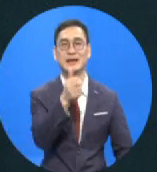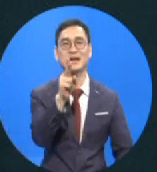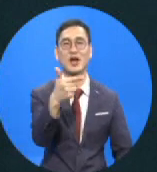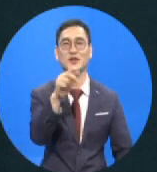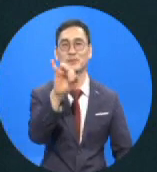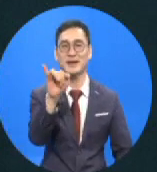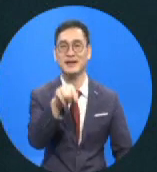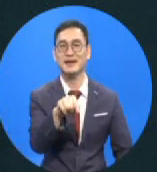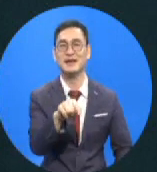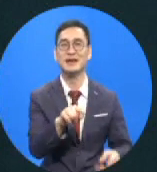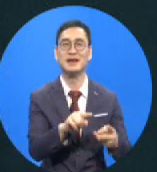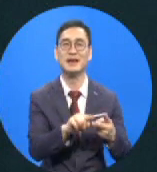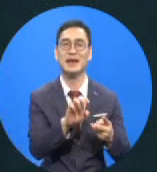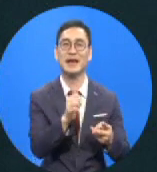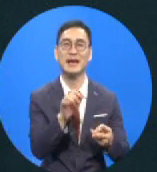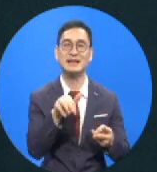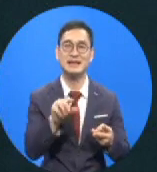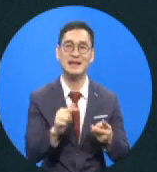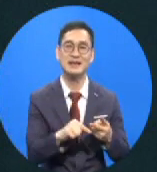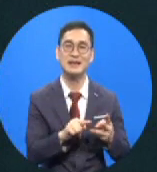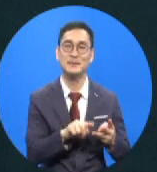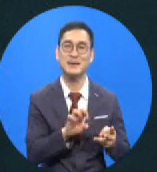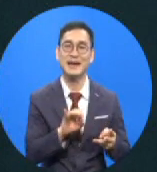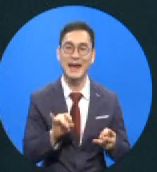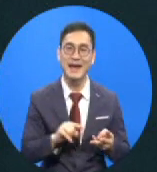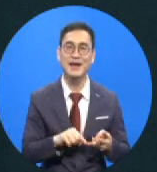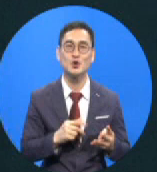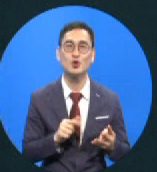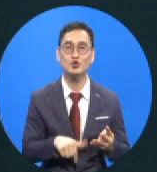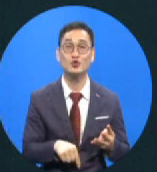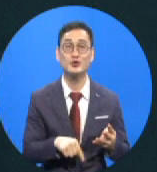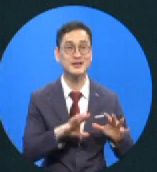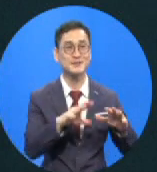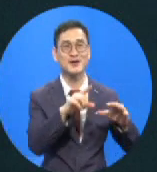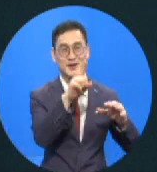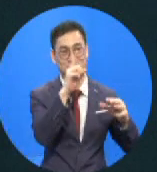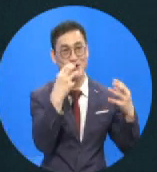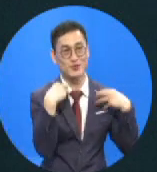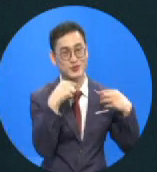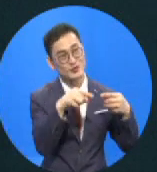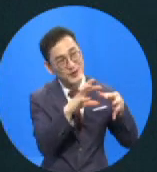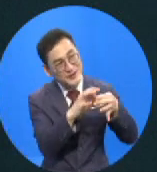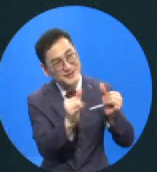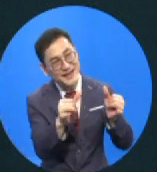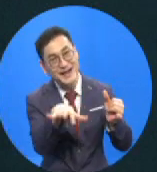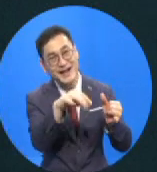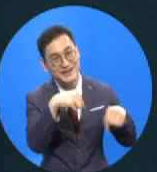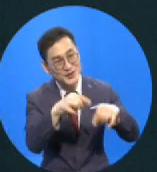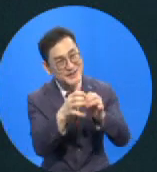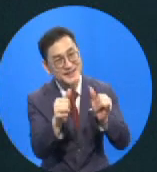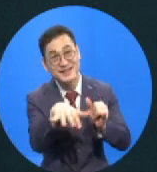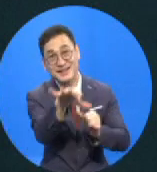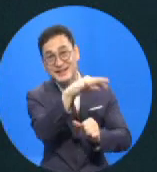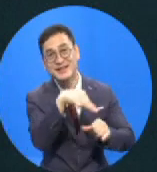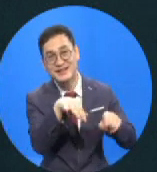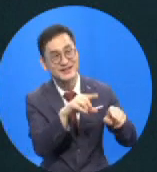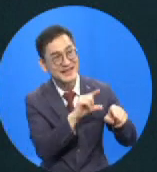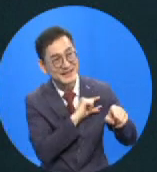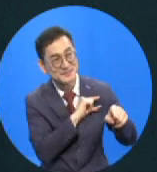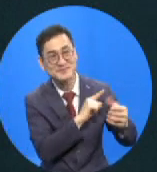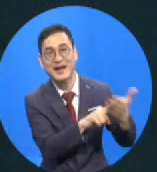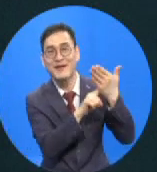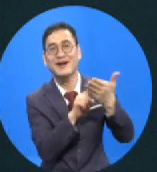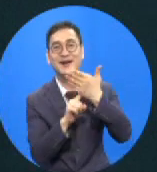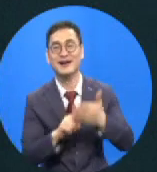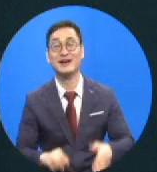참 미에 조국 1000여 건 지도부 이름이 나오는데 좀 의도한 것 같아요 요걸 지도 우주에서도